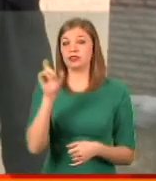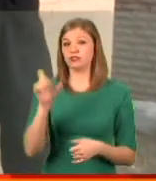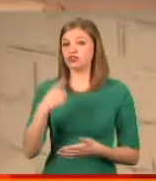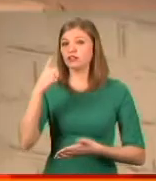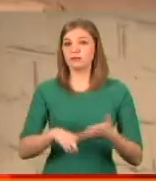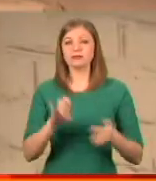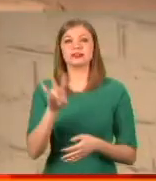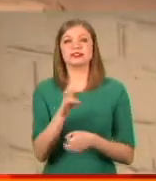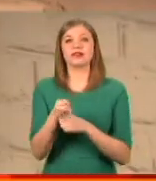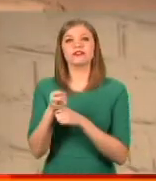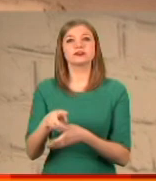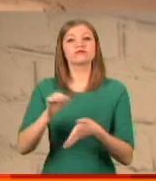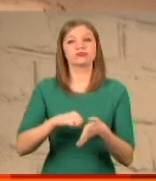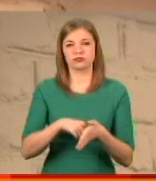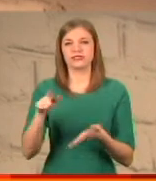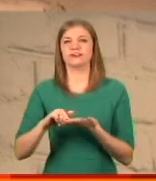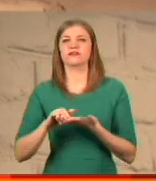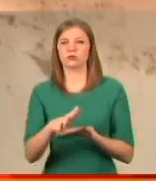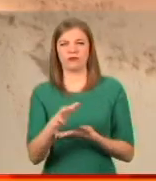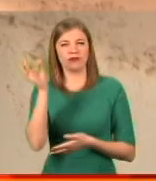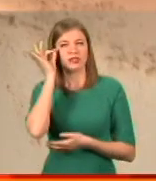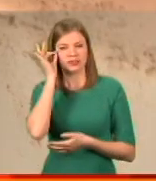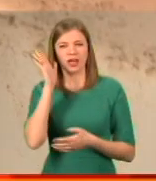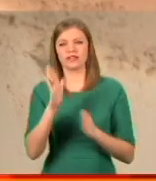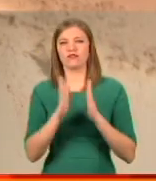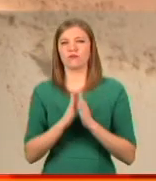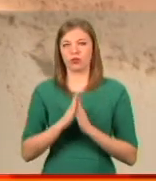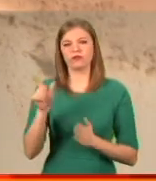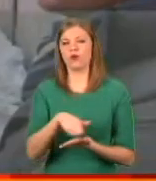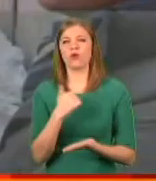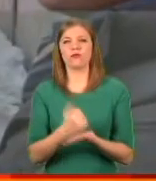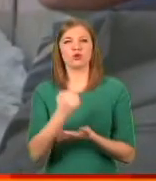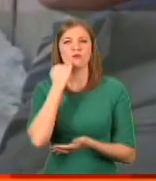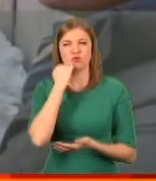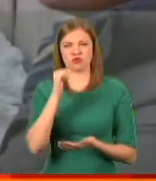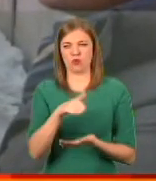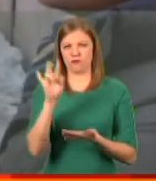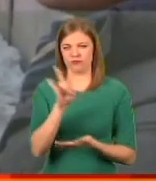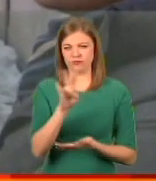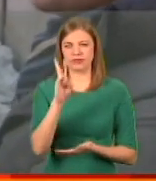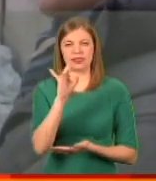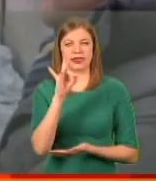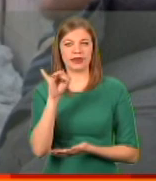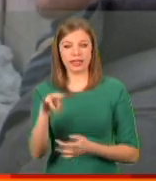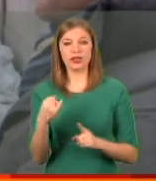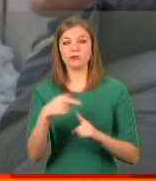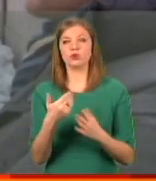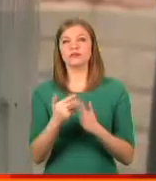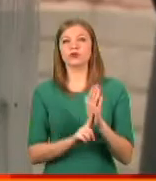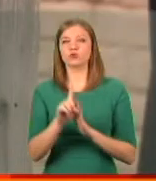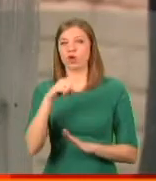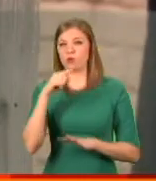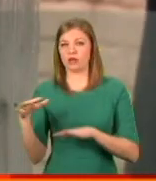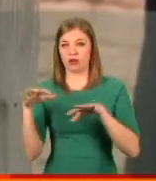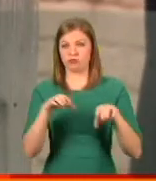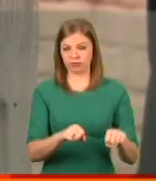з церкви його вигнали за те, що відмовлявся згадувати у молитвах головного московського попа Кирила, та ще й від початку російської